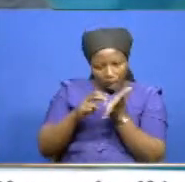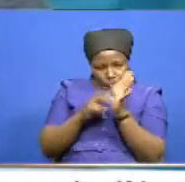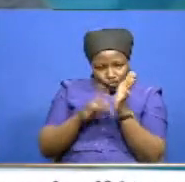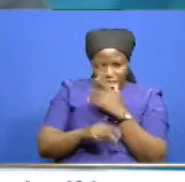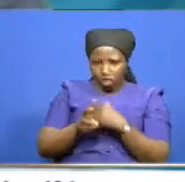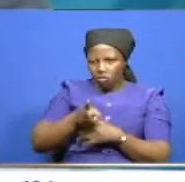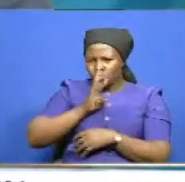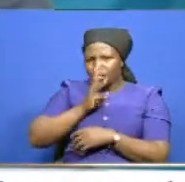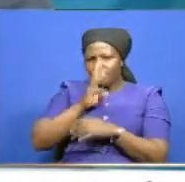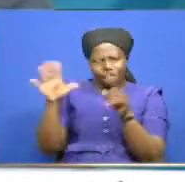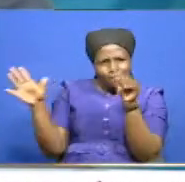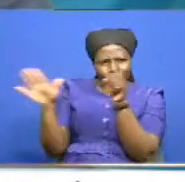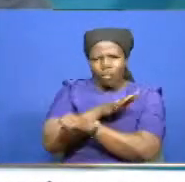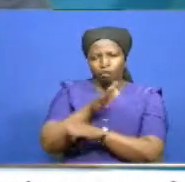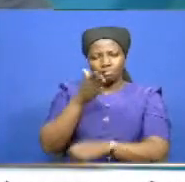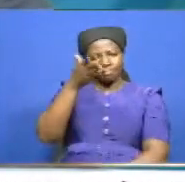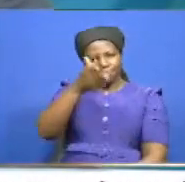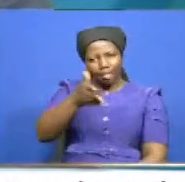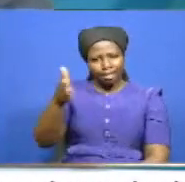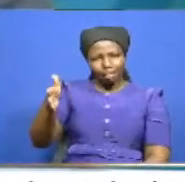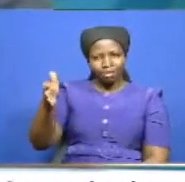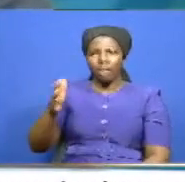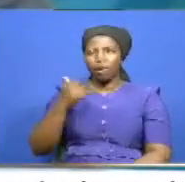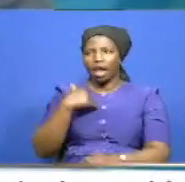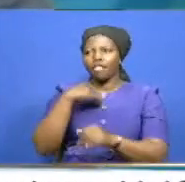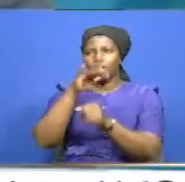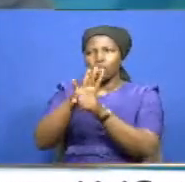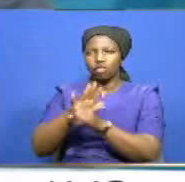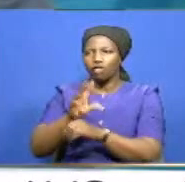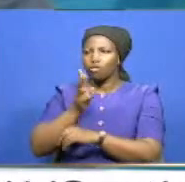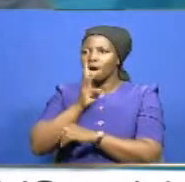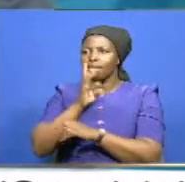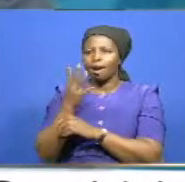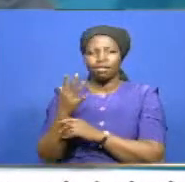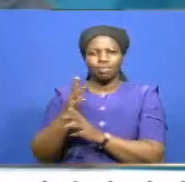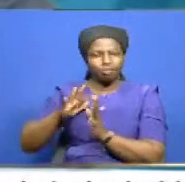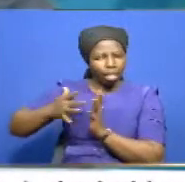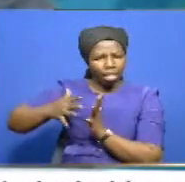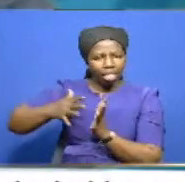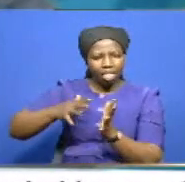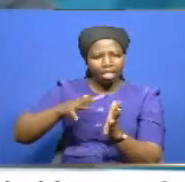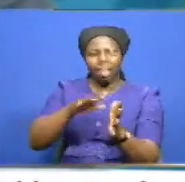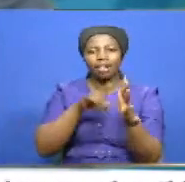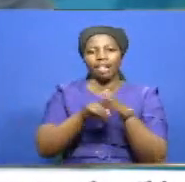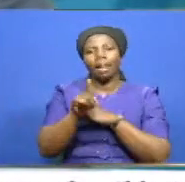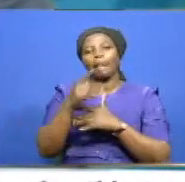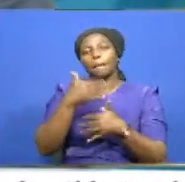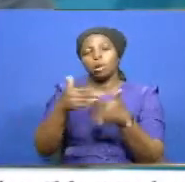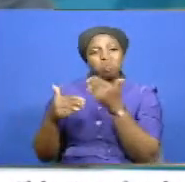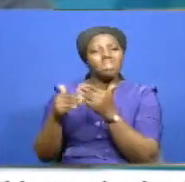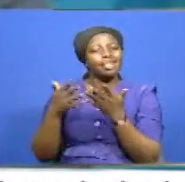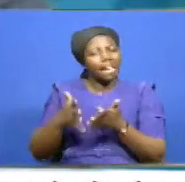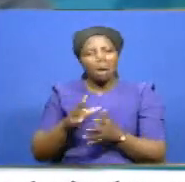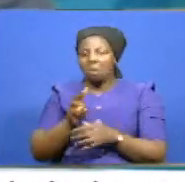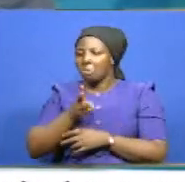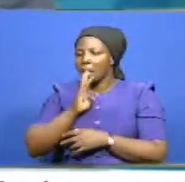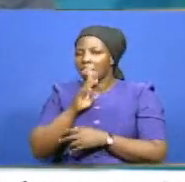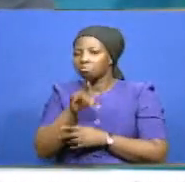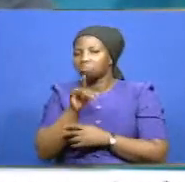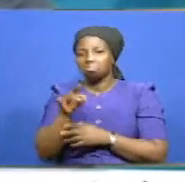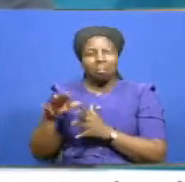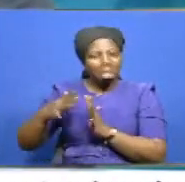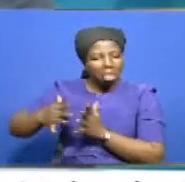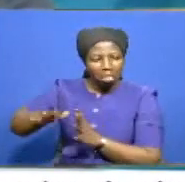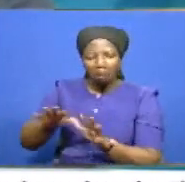mingi, concretization, kuna maji mingi inakuja kwa hizo buildings, na sasa haina mahali ya kwenda,